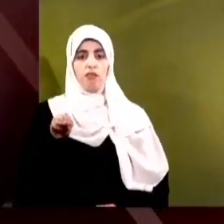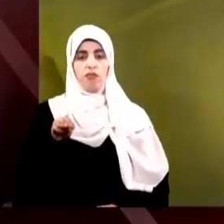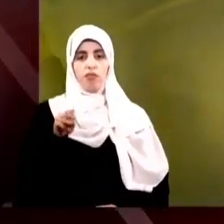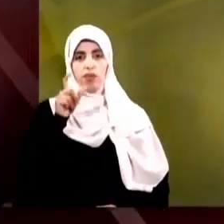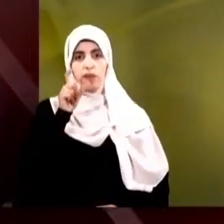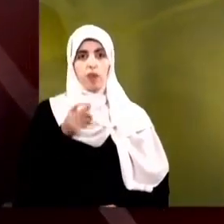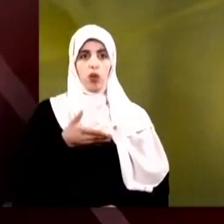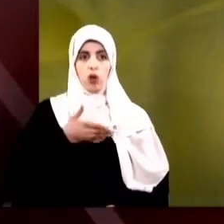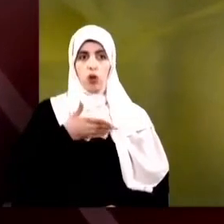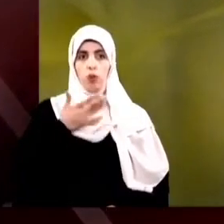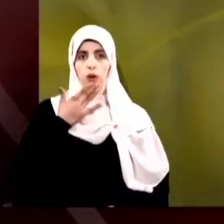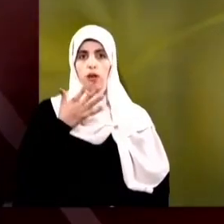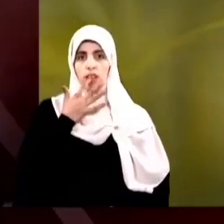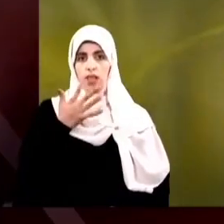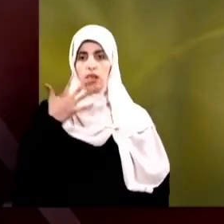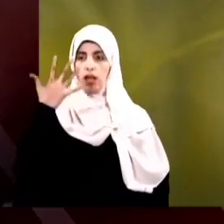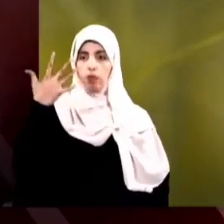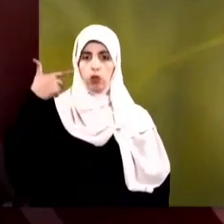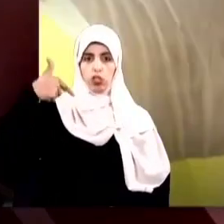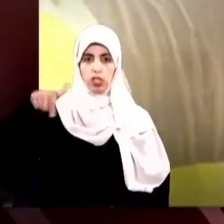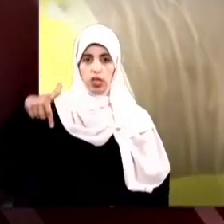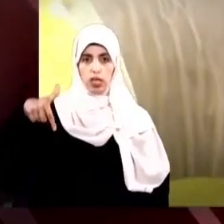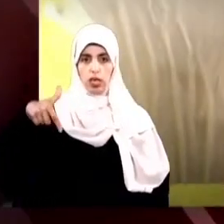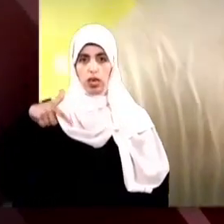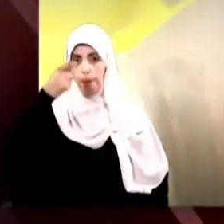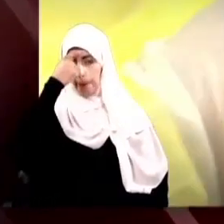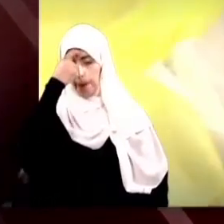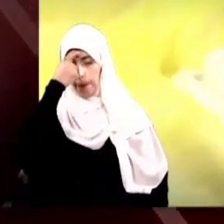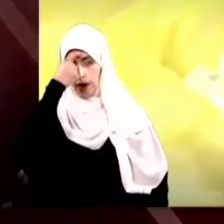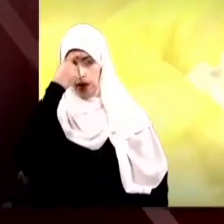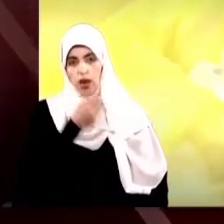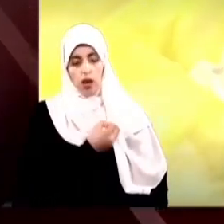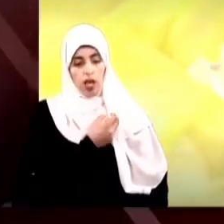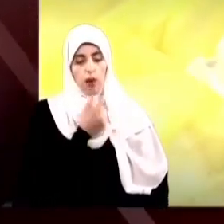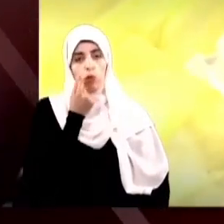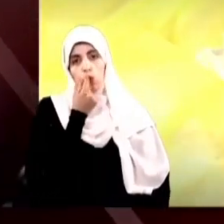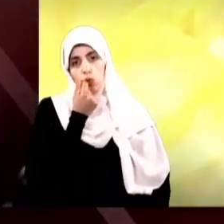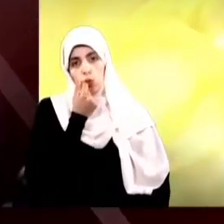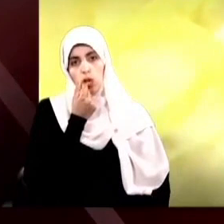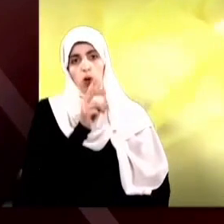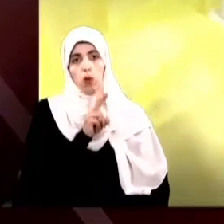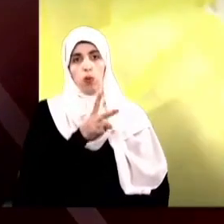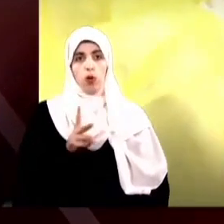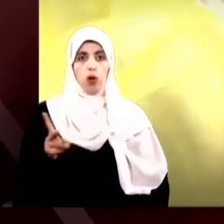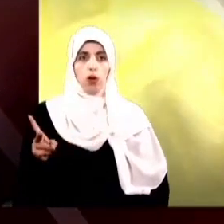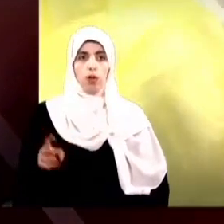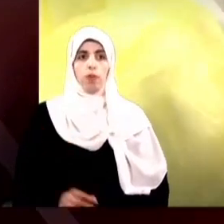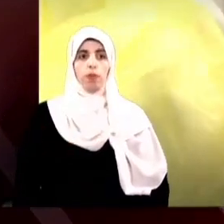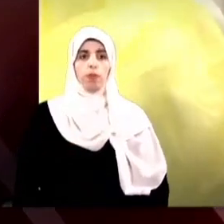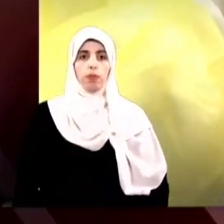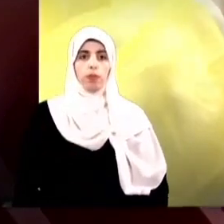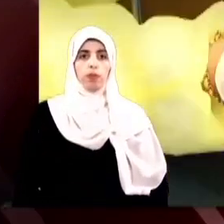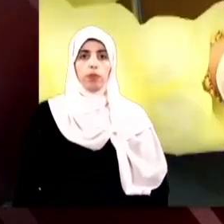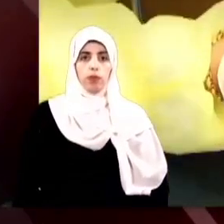هي من كبار السن المصابين بمرض السكري وكذلك المصابين بأمراض